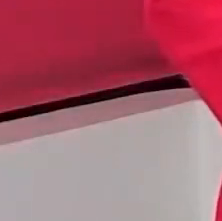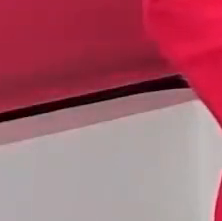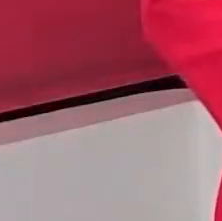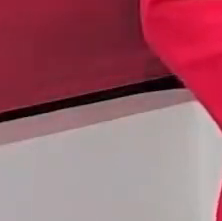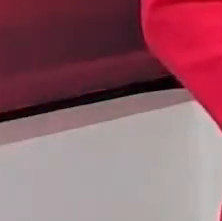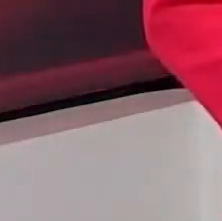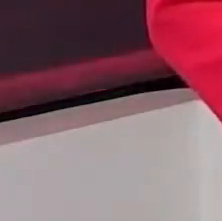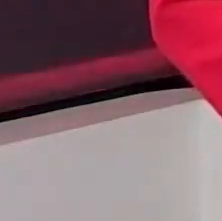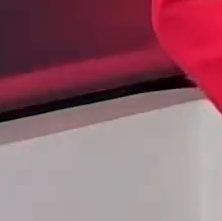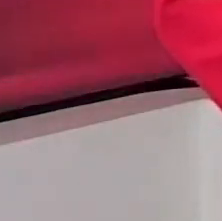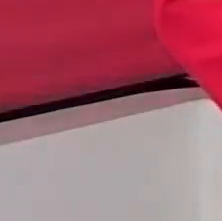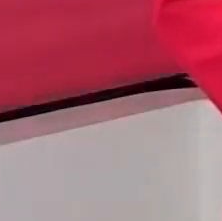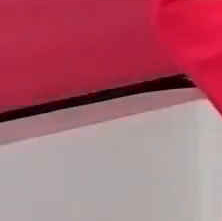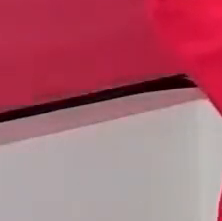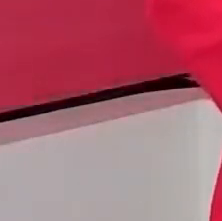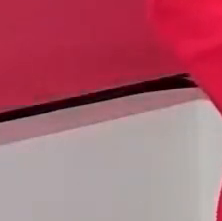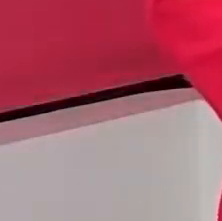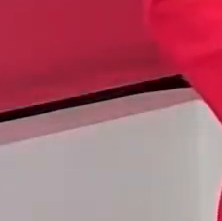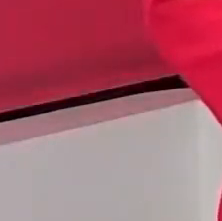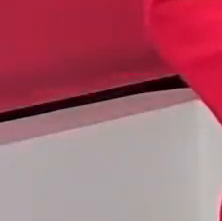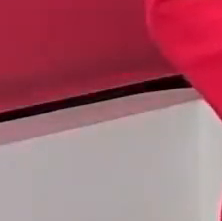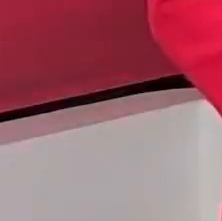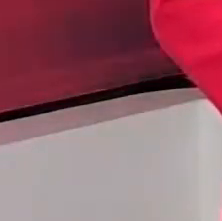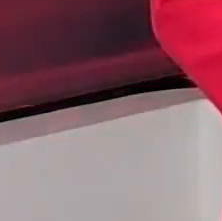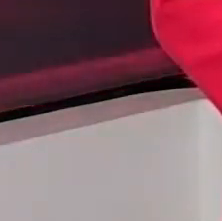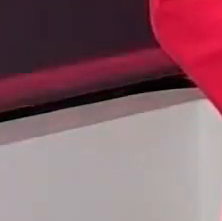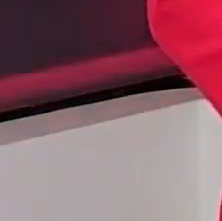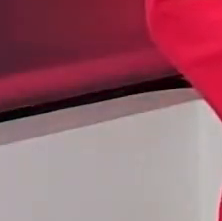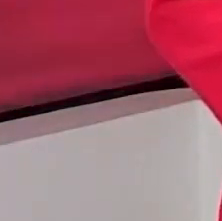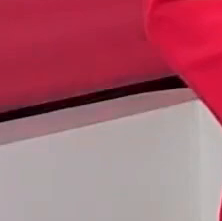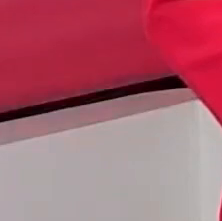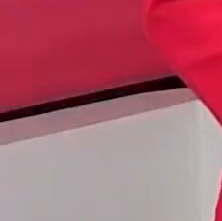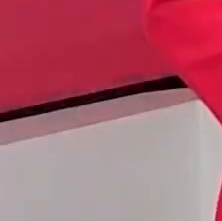mag-subscribe sa GMA Integrated News sa YouTube. Sa mga kapuso abroad,